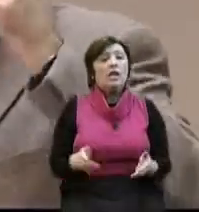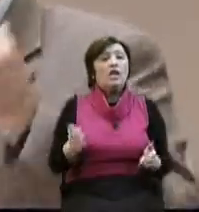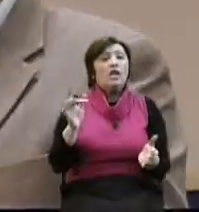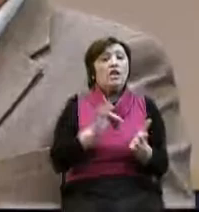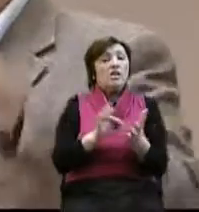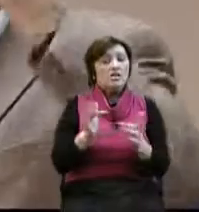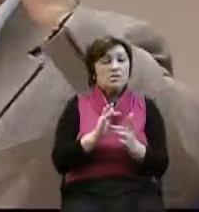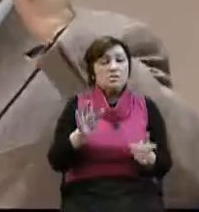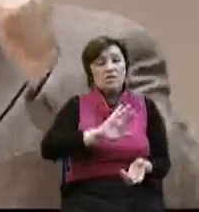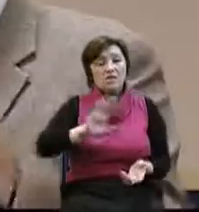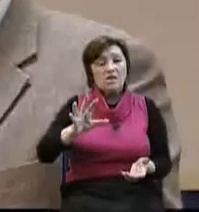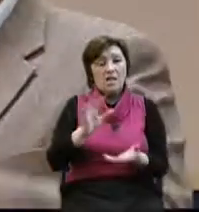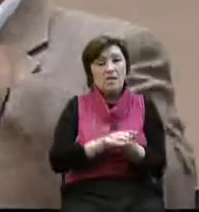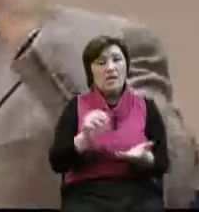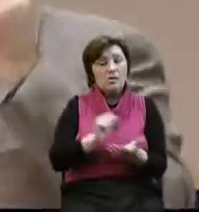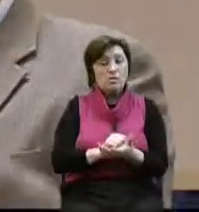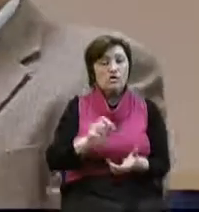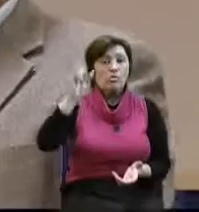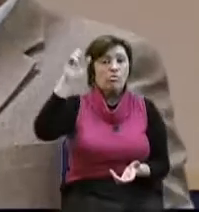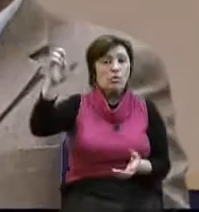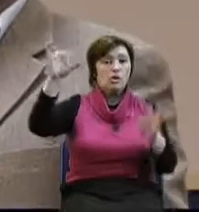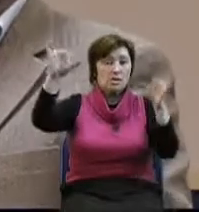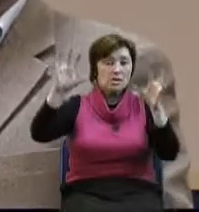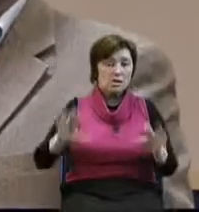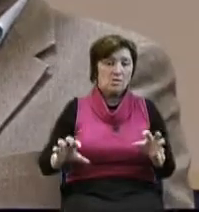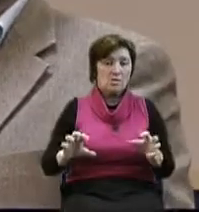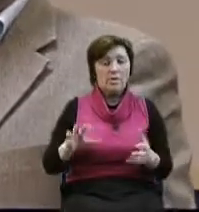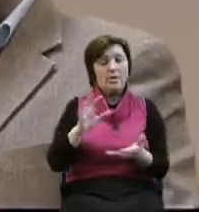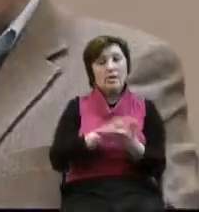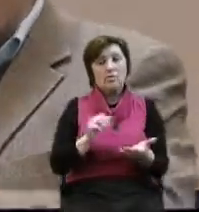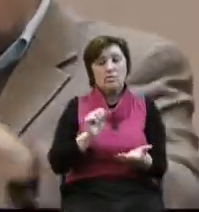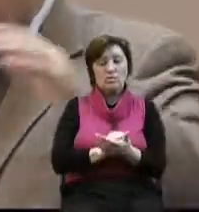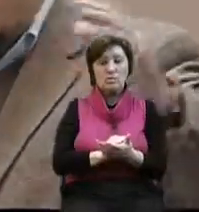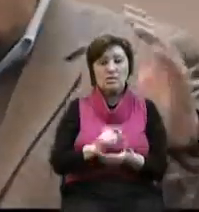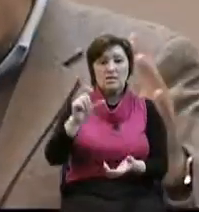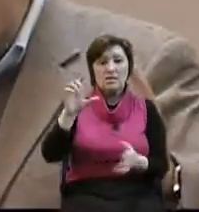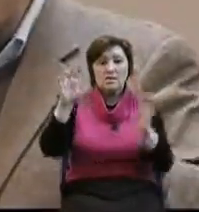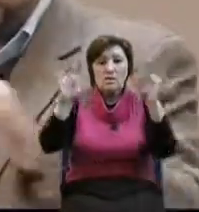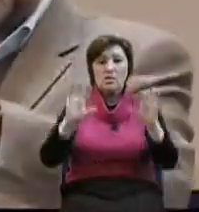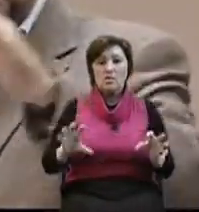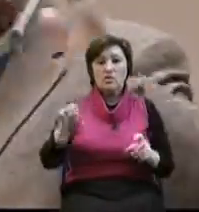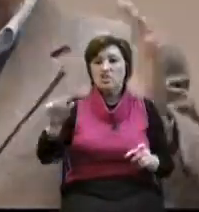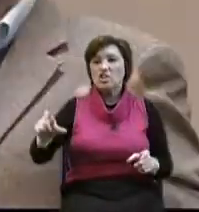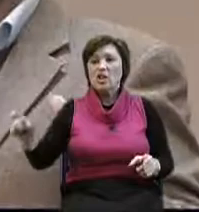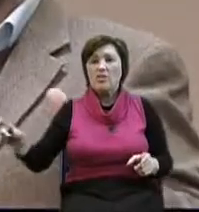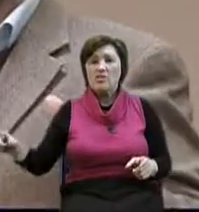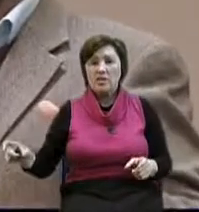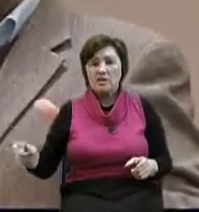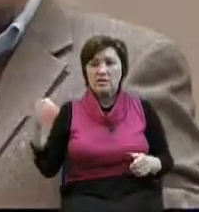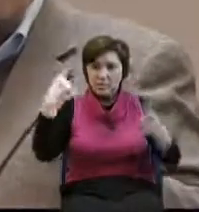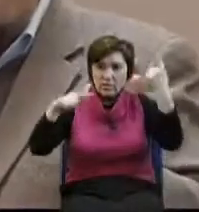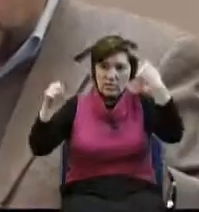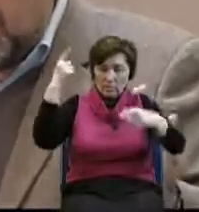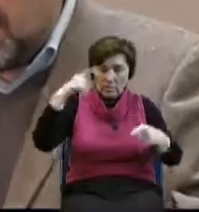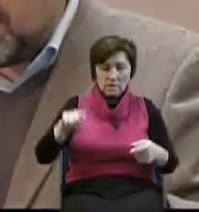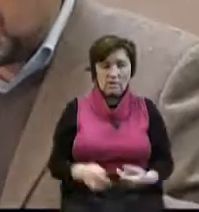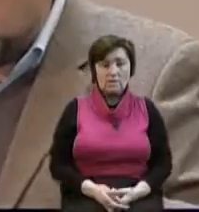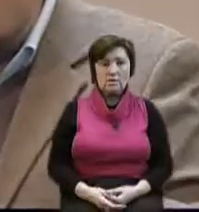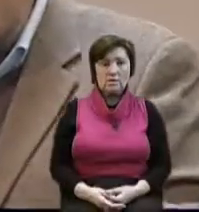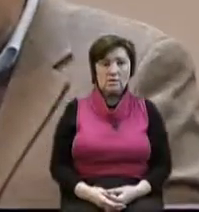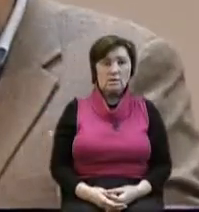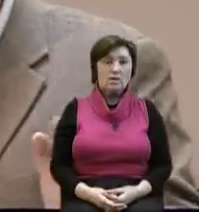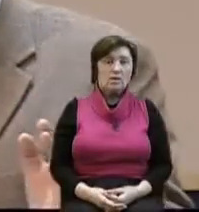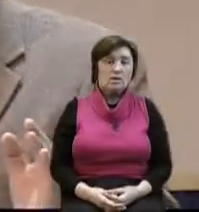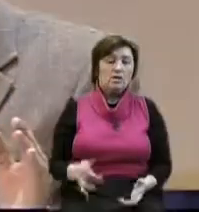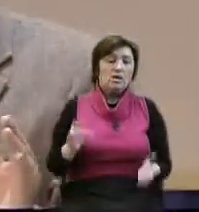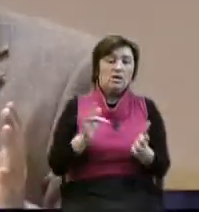религиозный, человеческий закон преданий и традиций. И Он чистый агнец Божий, безгрешный. И воскресение Иисуса